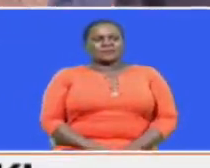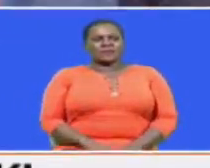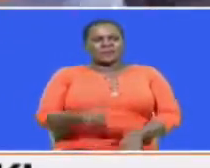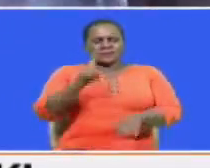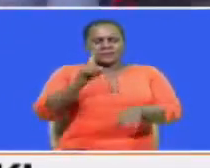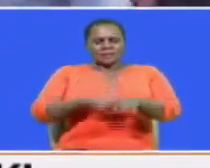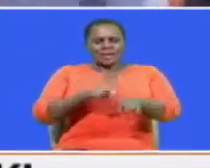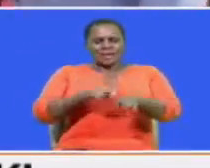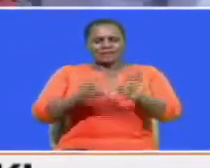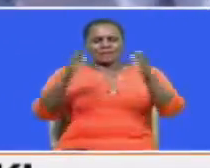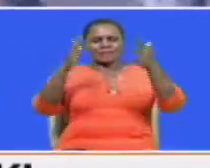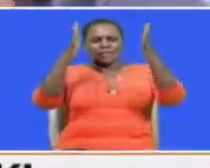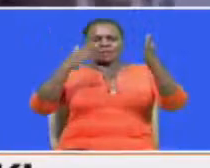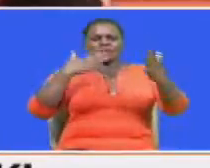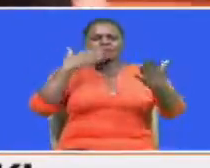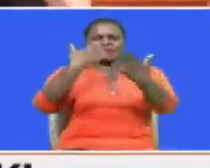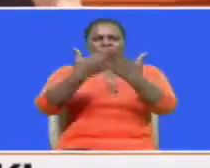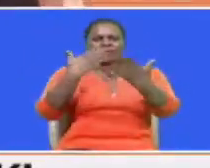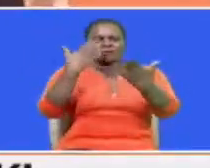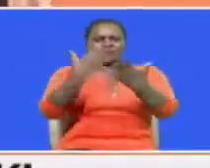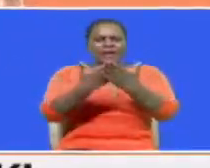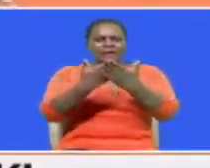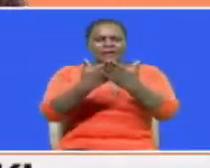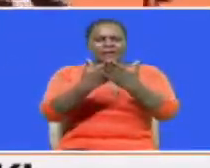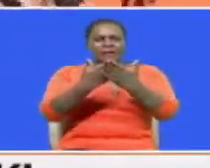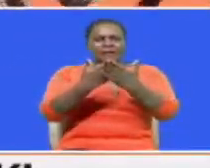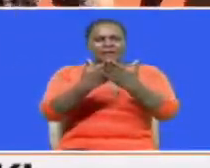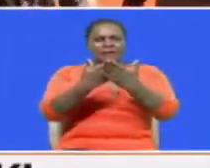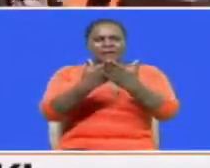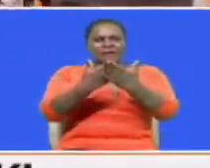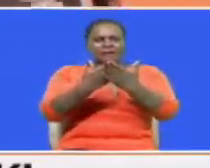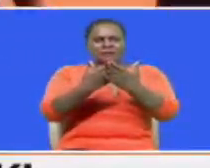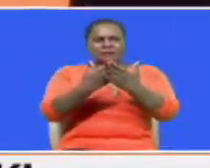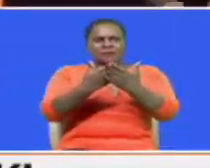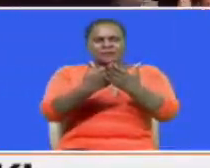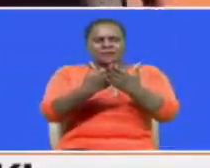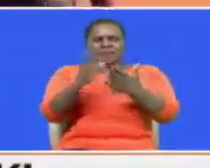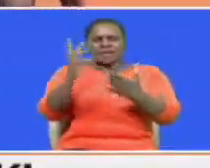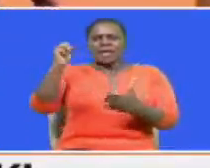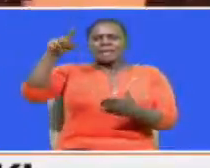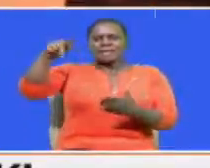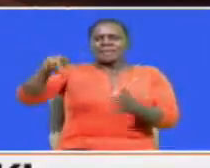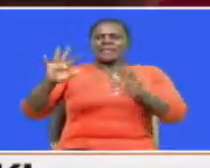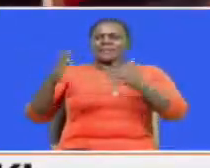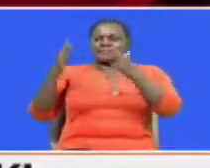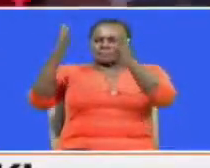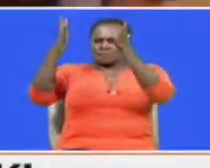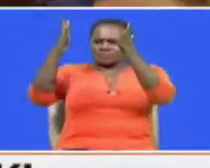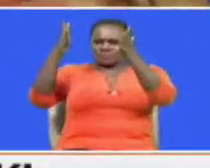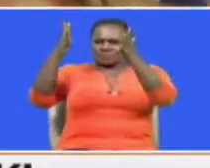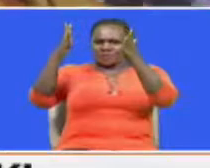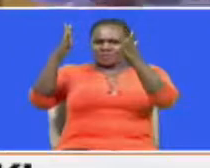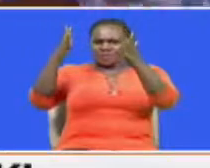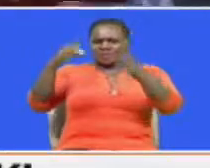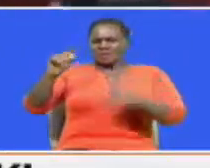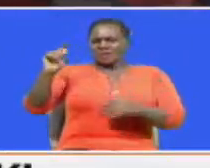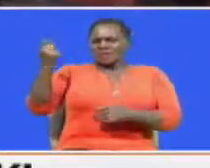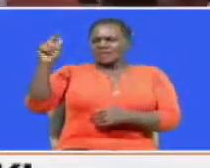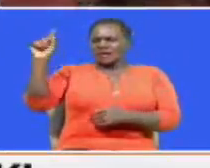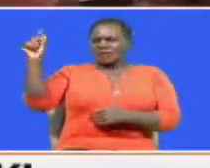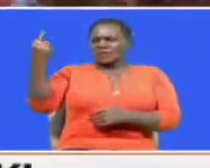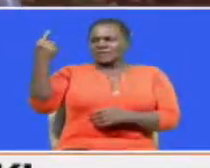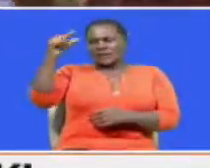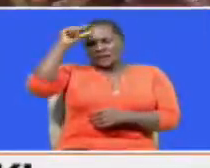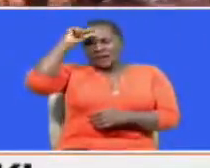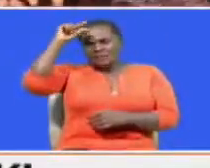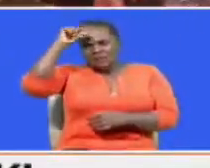Wakati wa hafla ya kutoa shukrani katika mji wa Tarbaj, mbunge Hussein Barre alipongeza juhudi zilizoongozwa na serikali ya Kenya